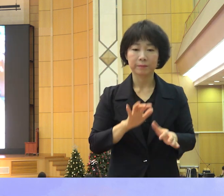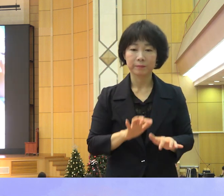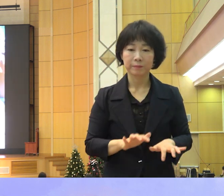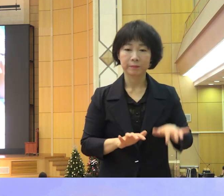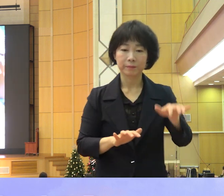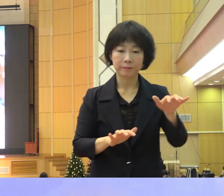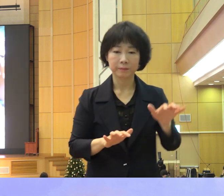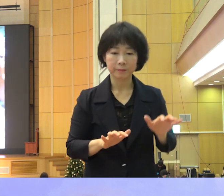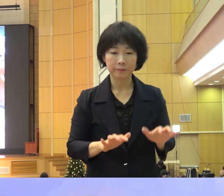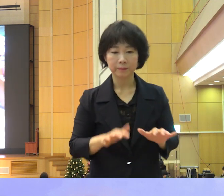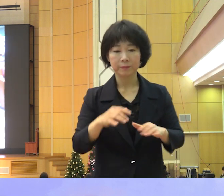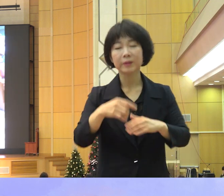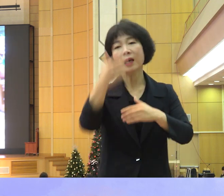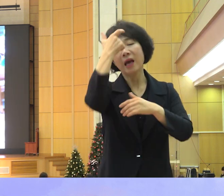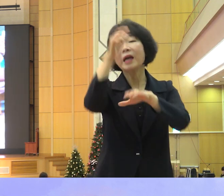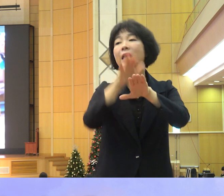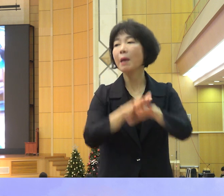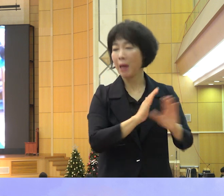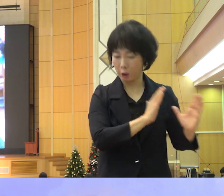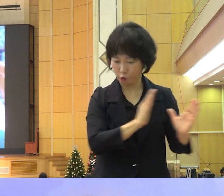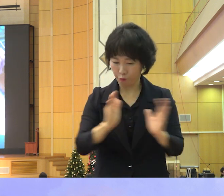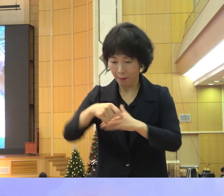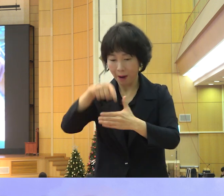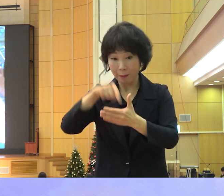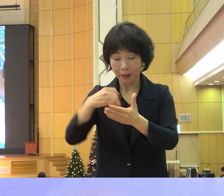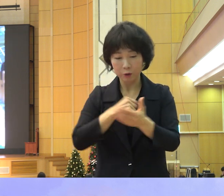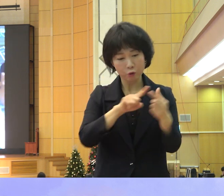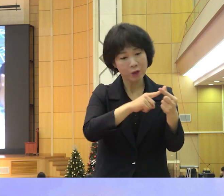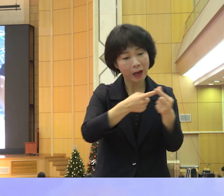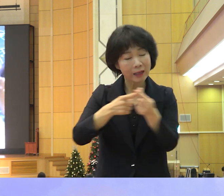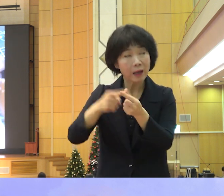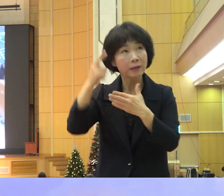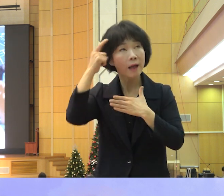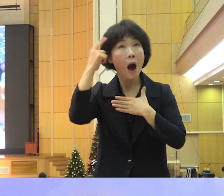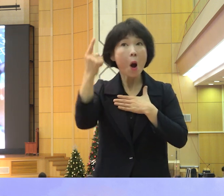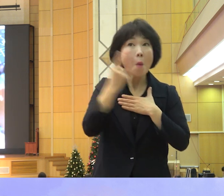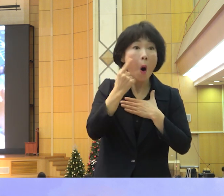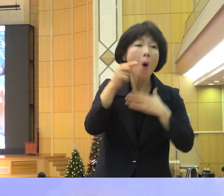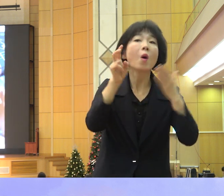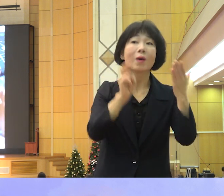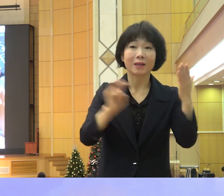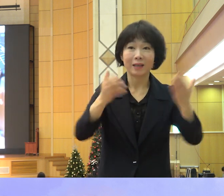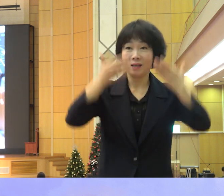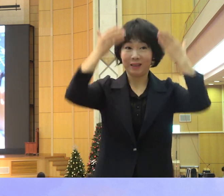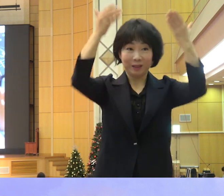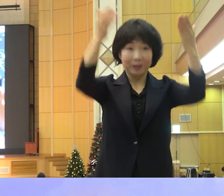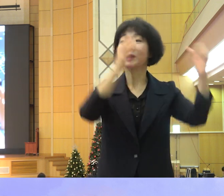예배를 준비하는 마음으로 가사를 생각하시면서 찬양하시겠습니다.